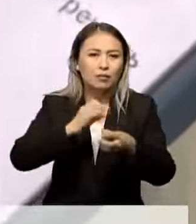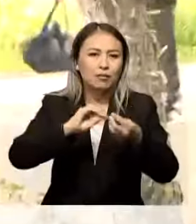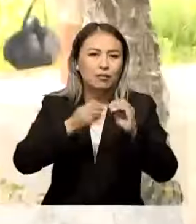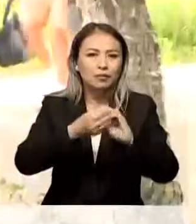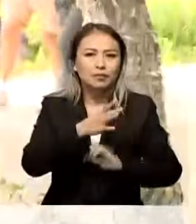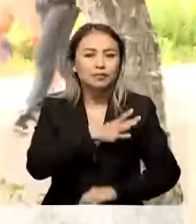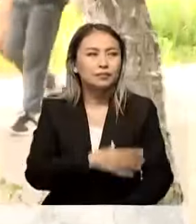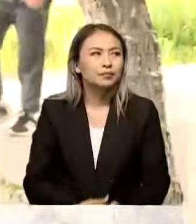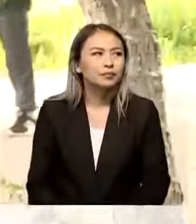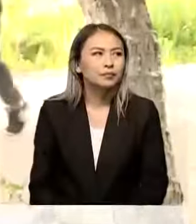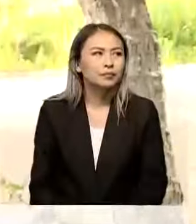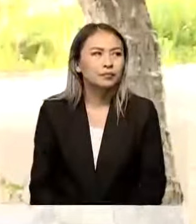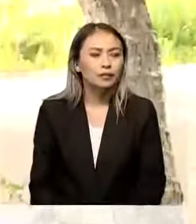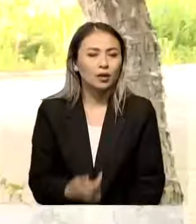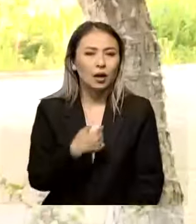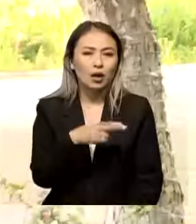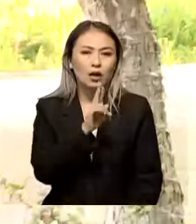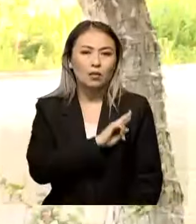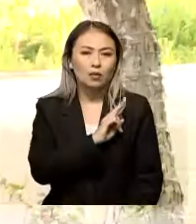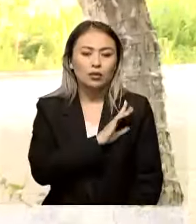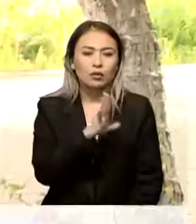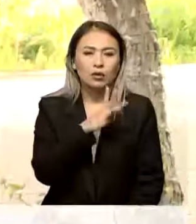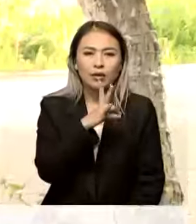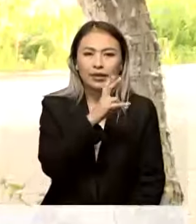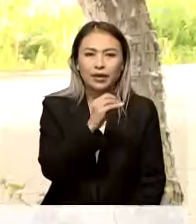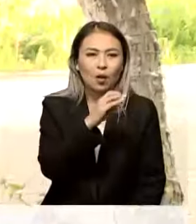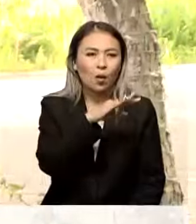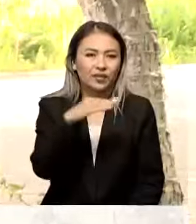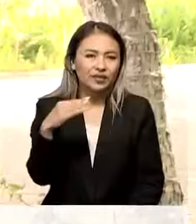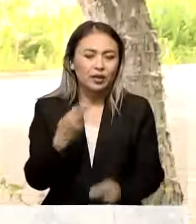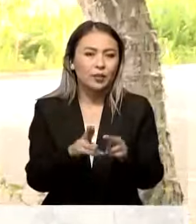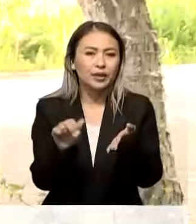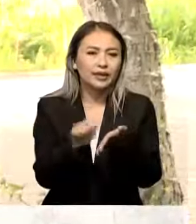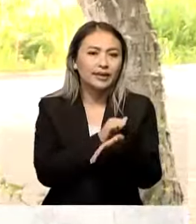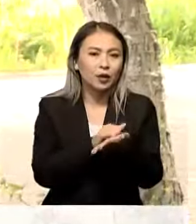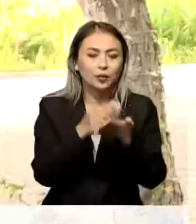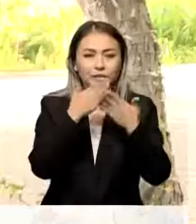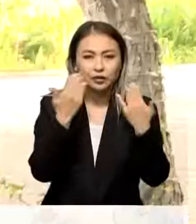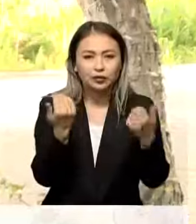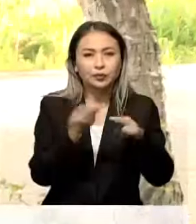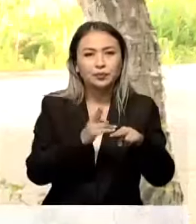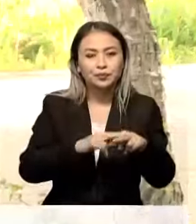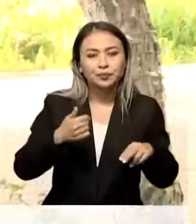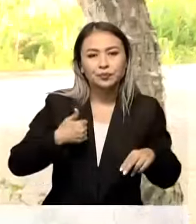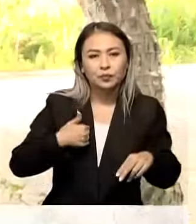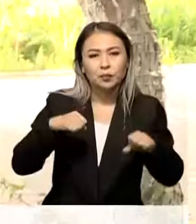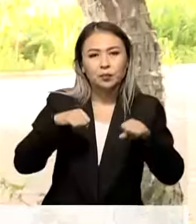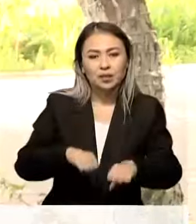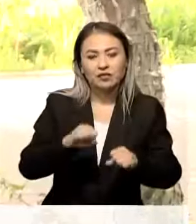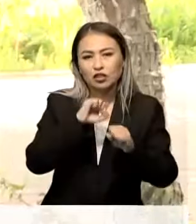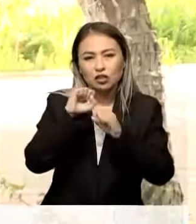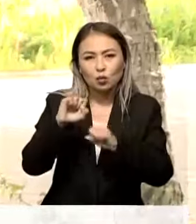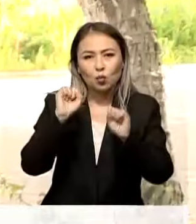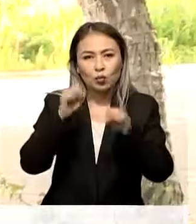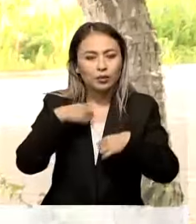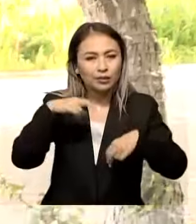туындаған. Менің ресми түрде жұмыс істегенім туралы құжатым болмады. Соған қарамастан, менің еңбек құқымды қорғауға